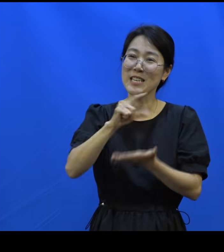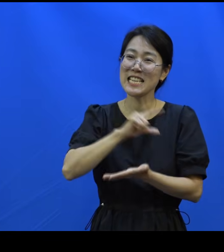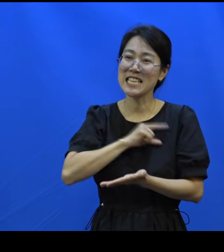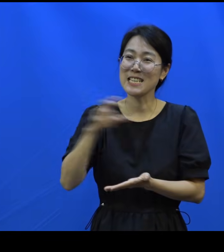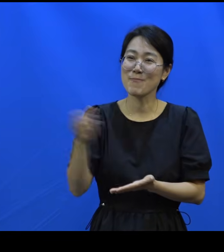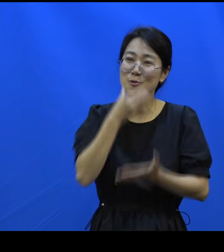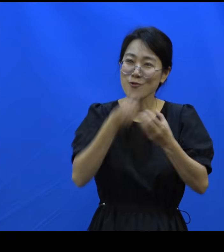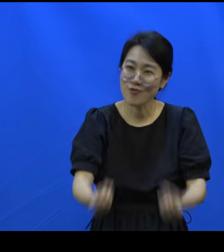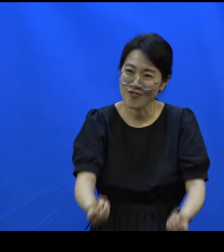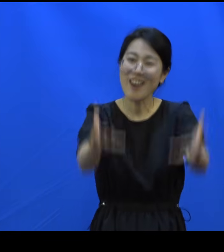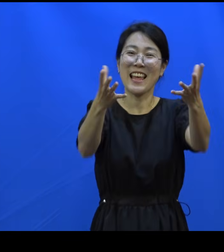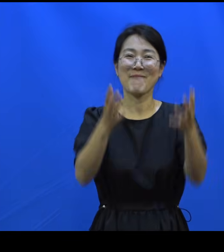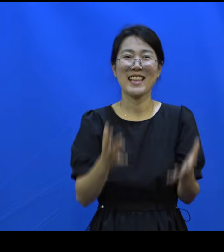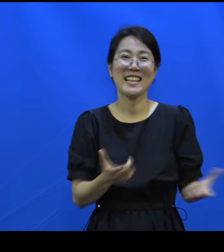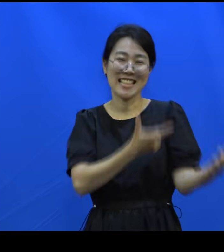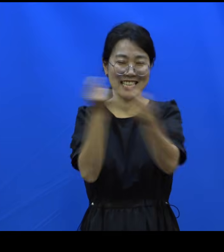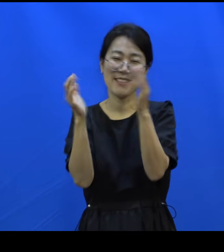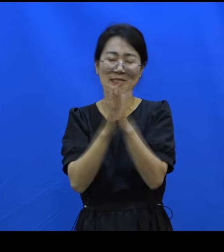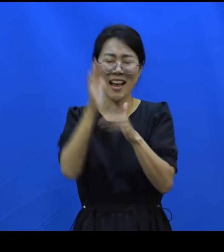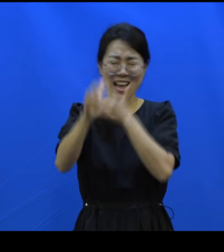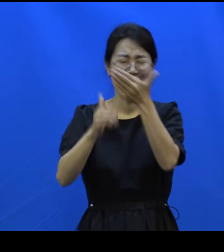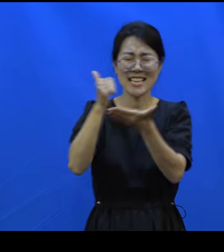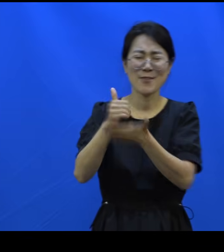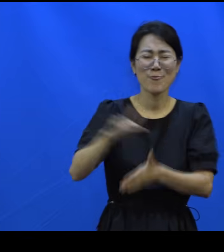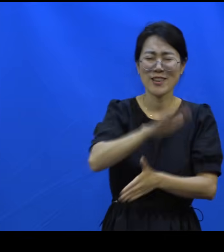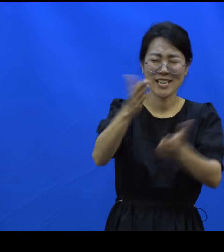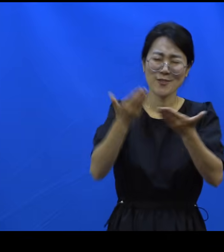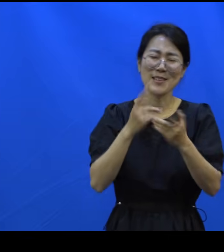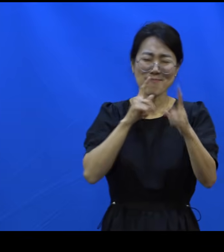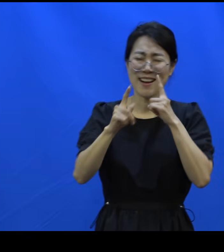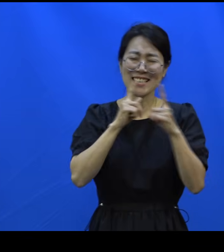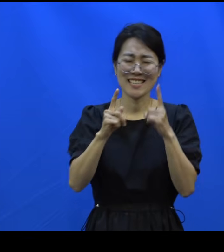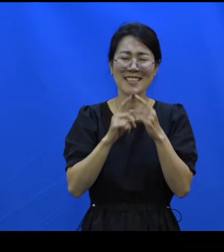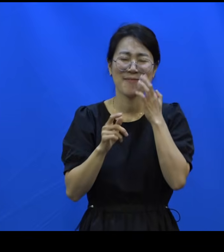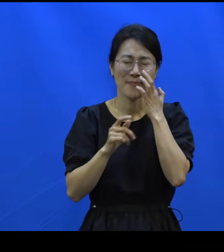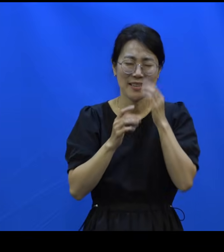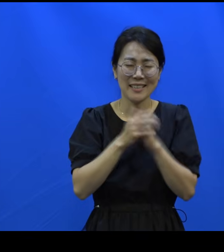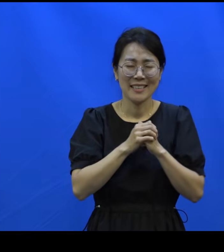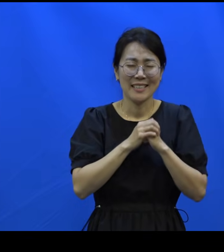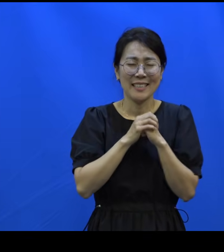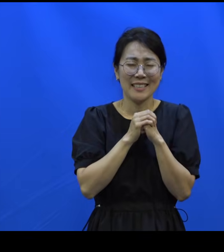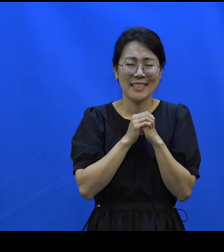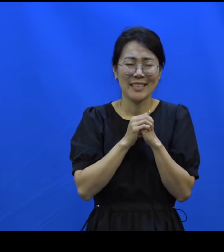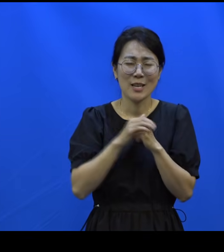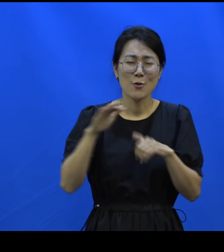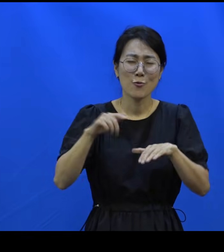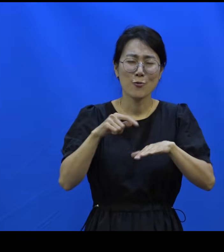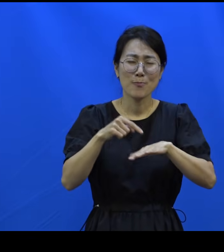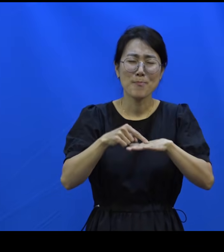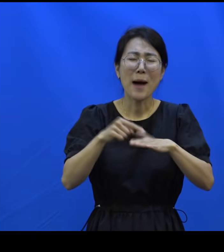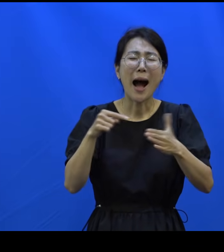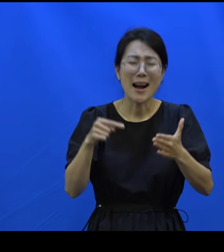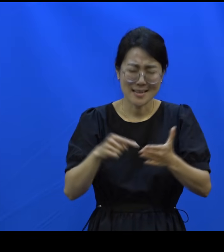이름으로 축원합니다. 하나님, 오늘 또 우리에게 주신 말씀을 우리의